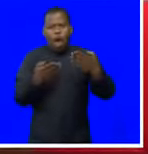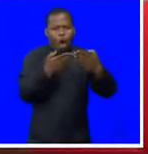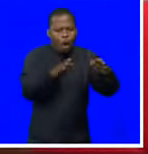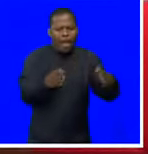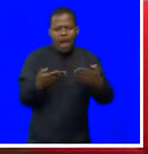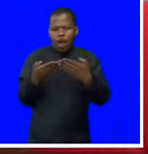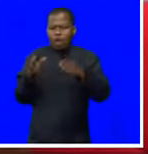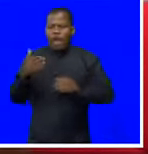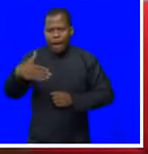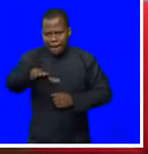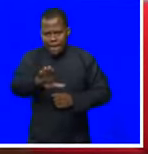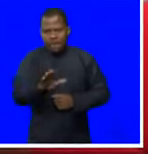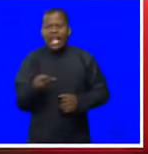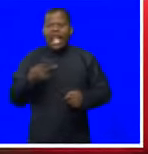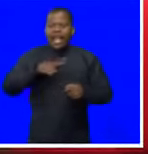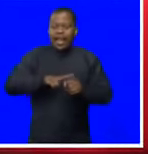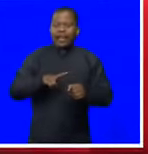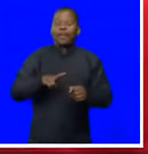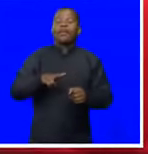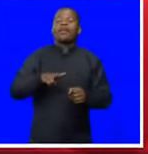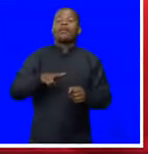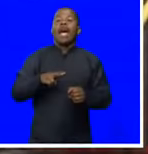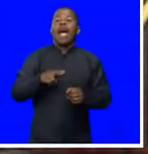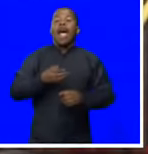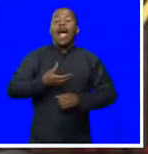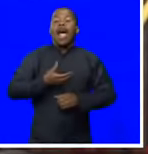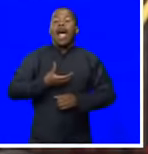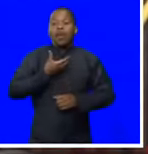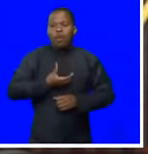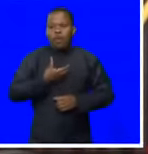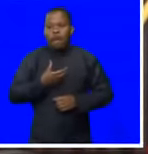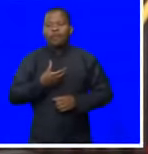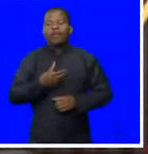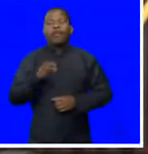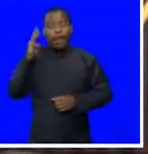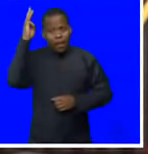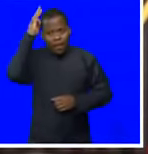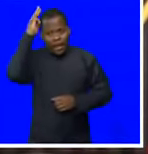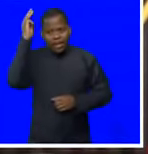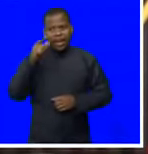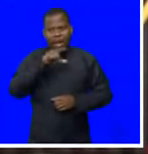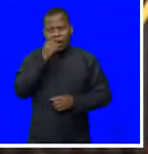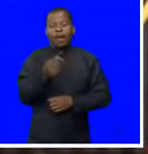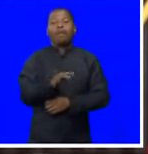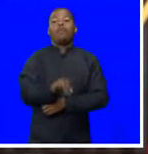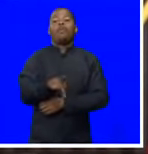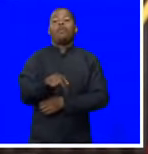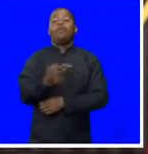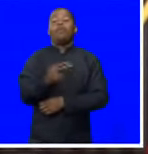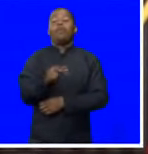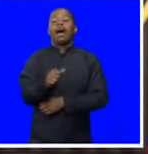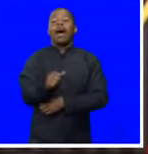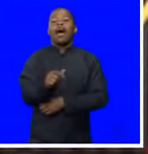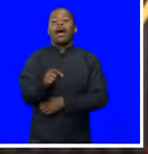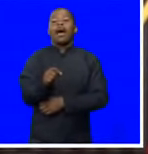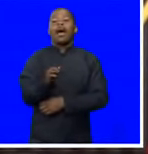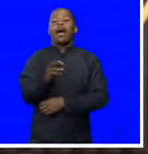Magagula esengelwe imphunga umfane nkosi Mphatfa kulendzaba. Kulokunye lekufuna ukuthi kube